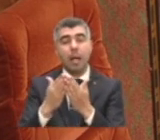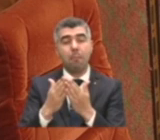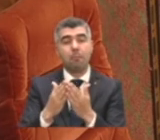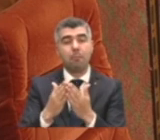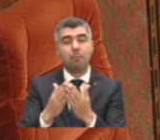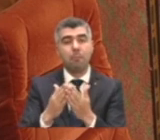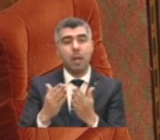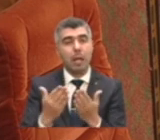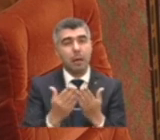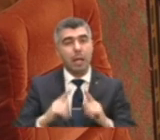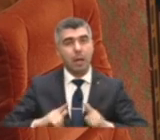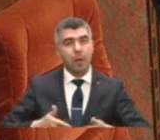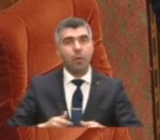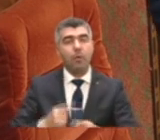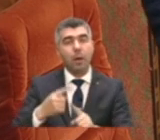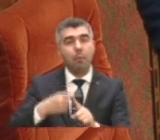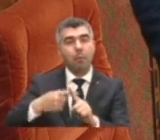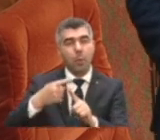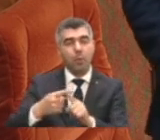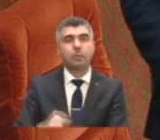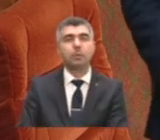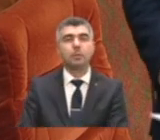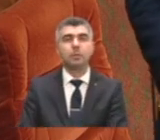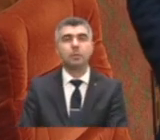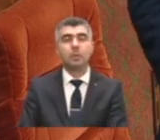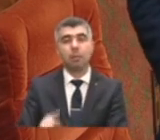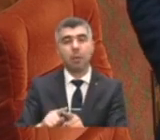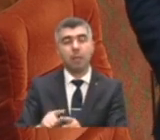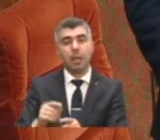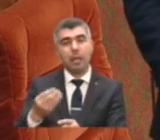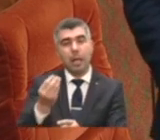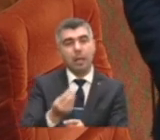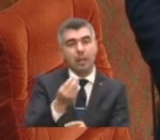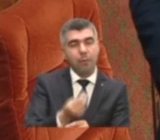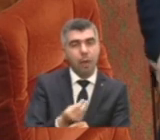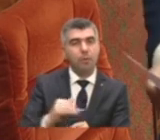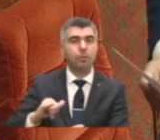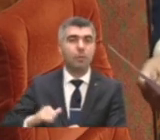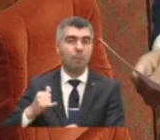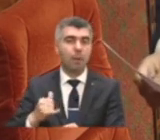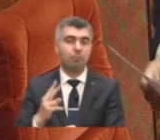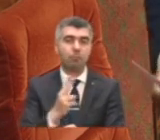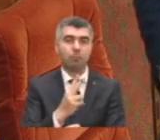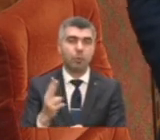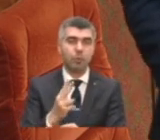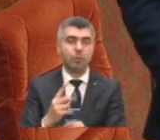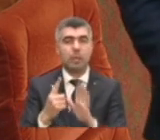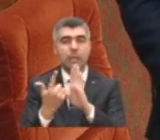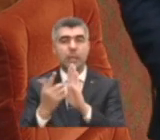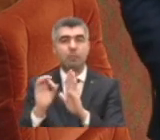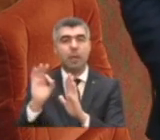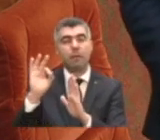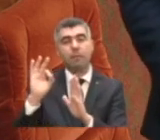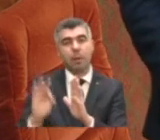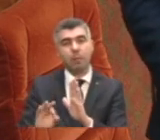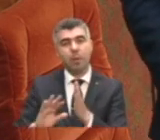باقتراح هذه الزيادة تهم المستويين الابتدائي والإعدادي، وتندرج بنسبة 70%